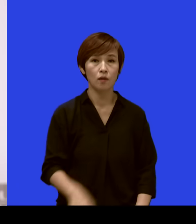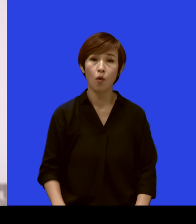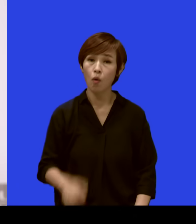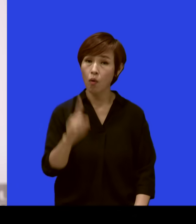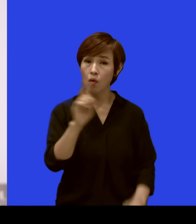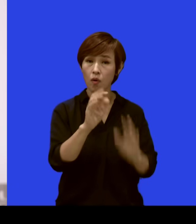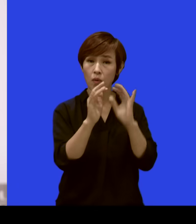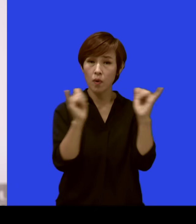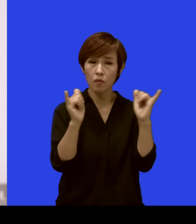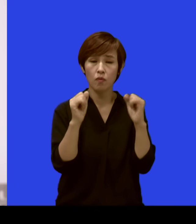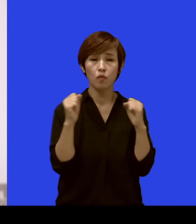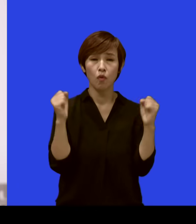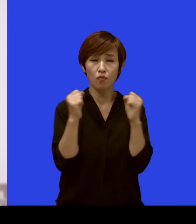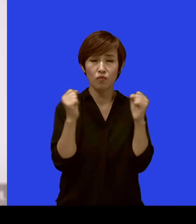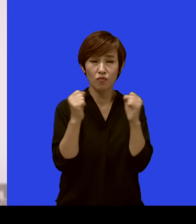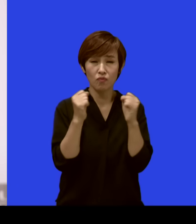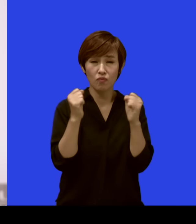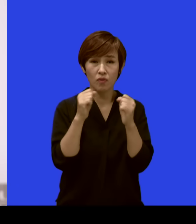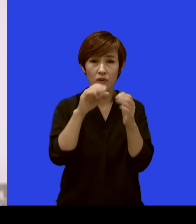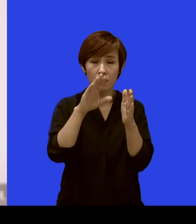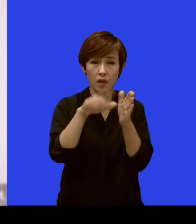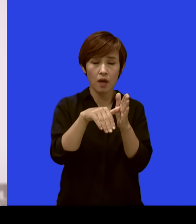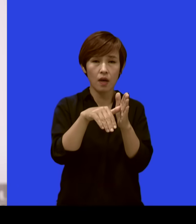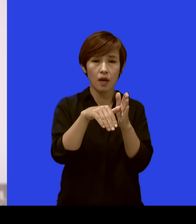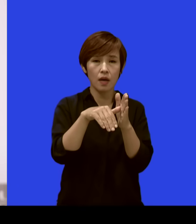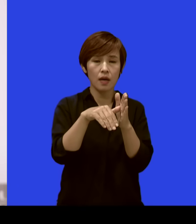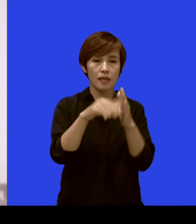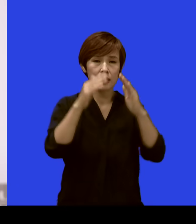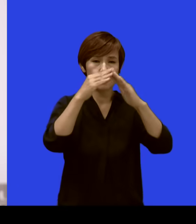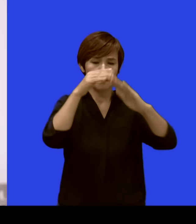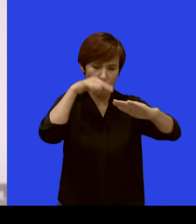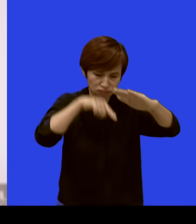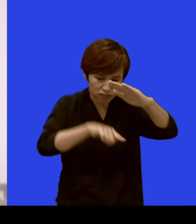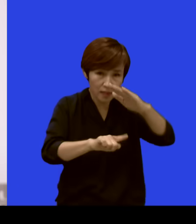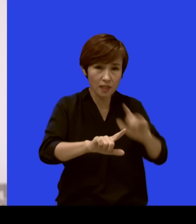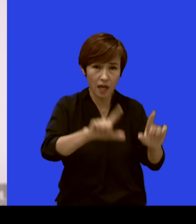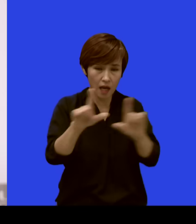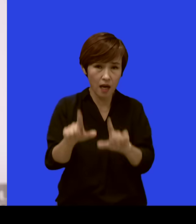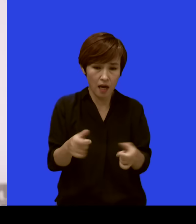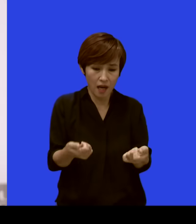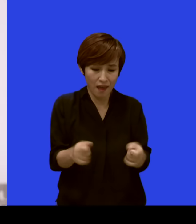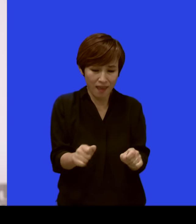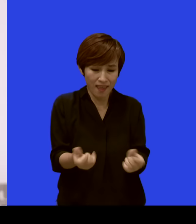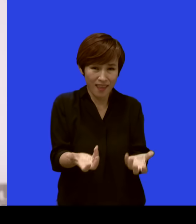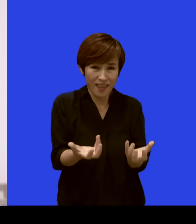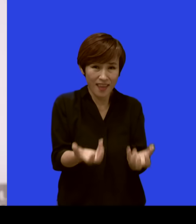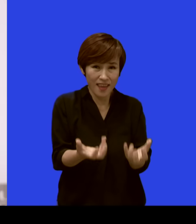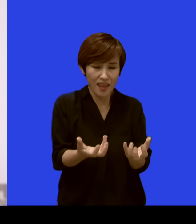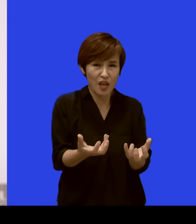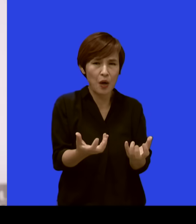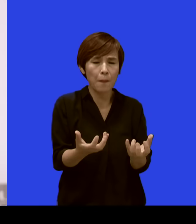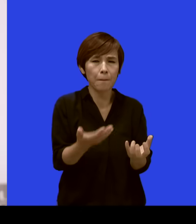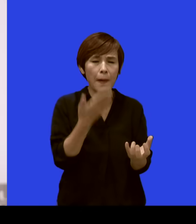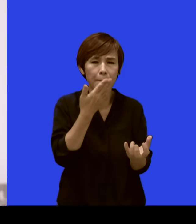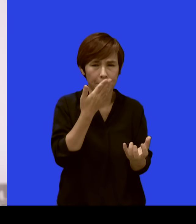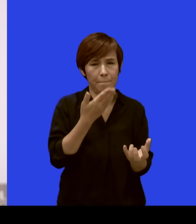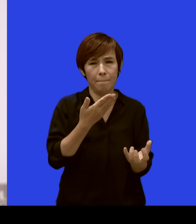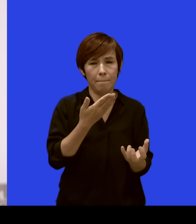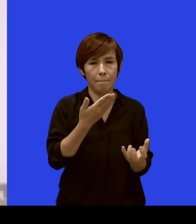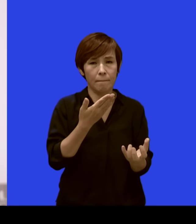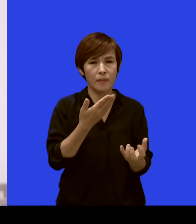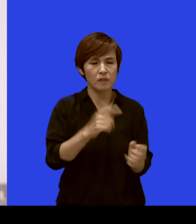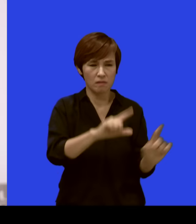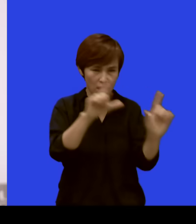겨울인데 반지하에서 사시는데 브루스타로 밥을 해 드시는 거예요. 저는 브루스타는 MT 가가지고 고기 구워 먹는 쓰는 줄 알았어요.